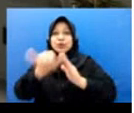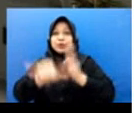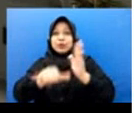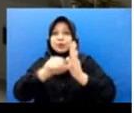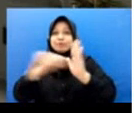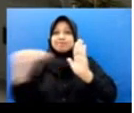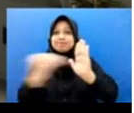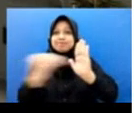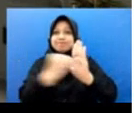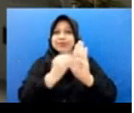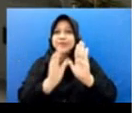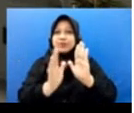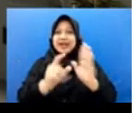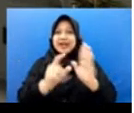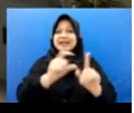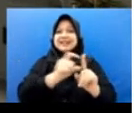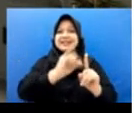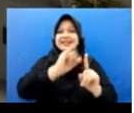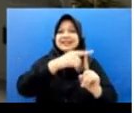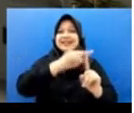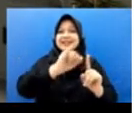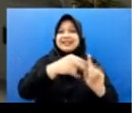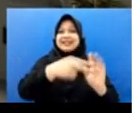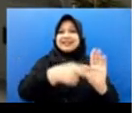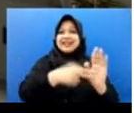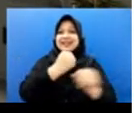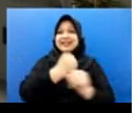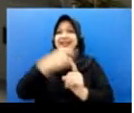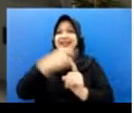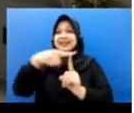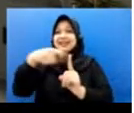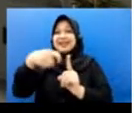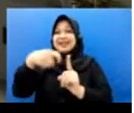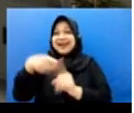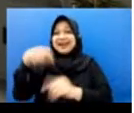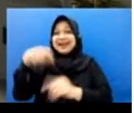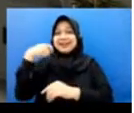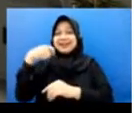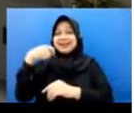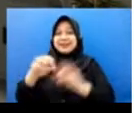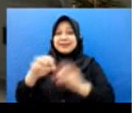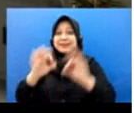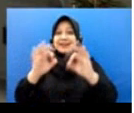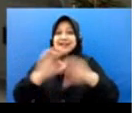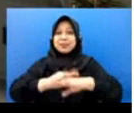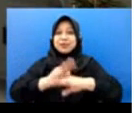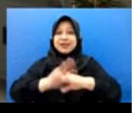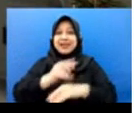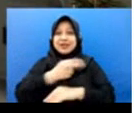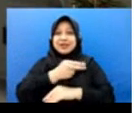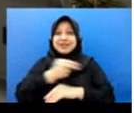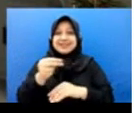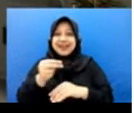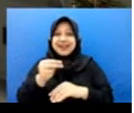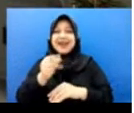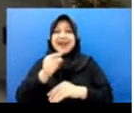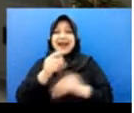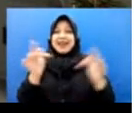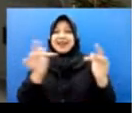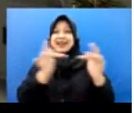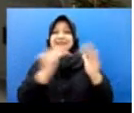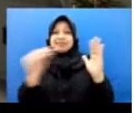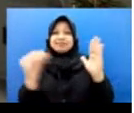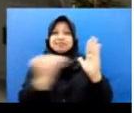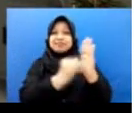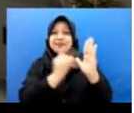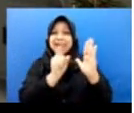Ditjen GTK Kemendikbud RI. Nah, di situ ada sebuah tautan, silakan Bapak dan Ibu untuk mengklik dulu dan mengisi data diri Bapak dan